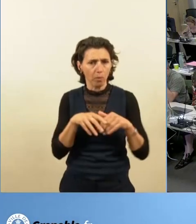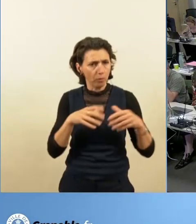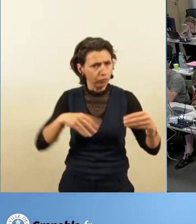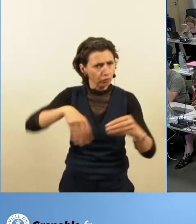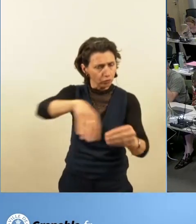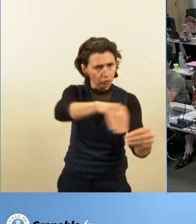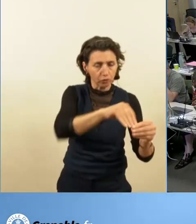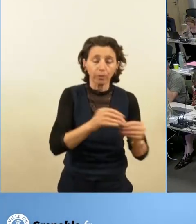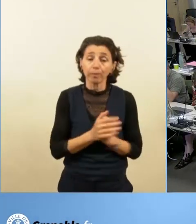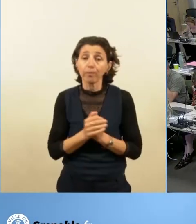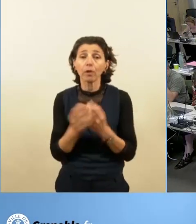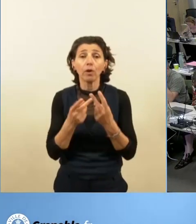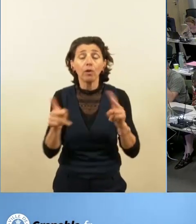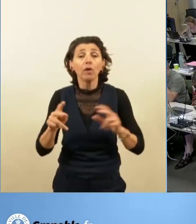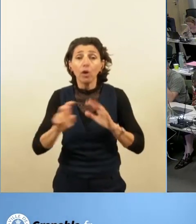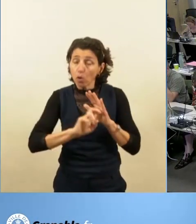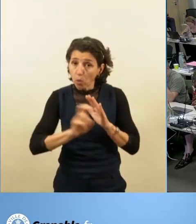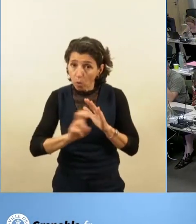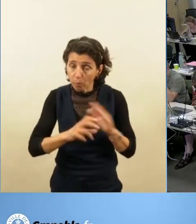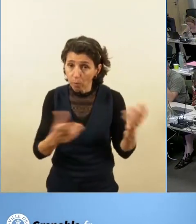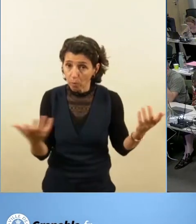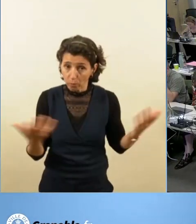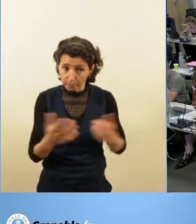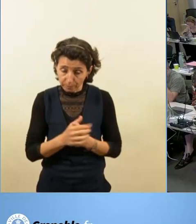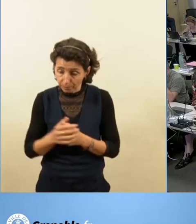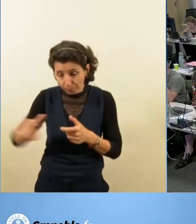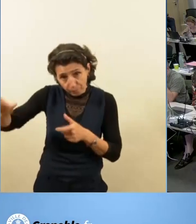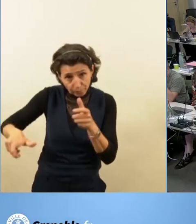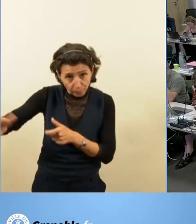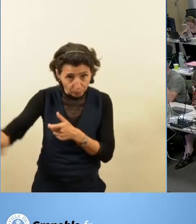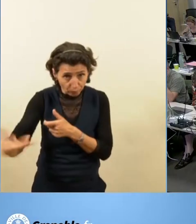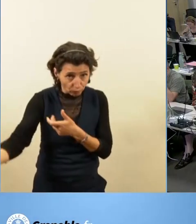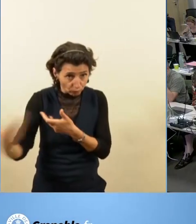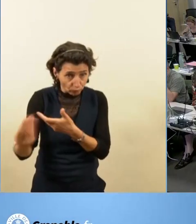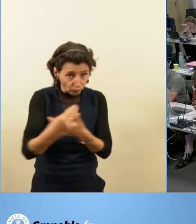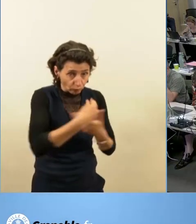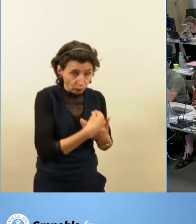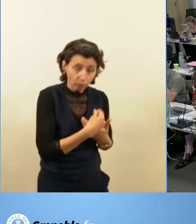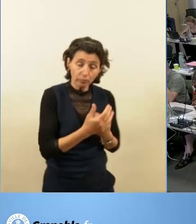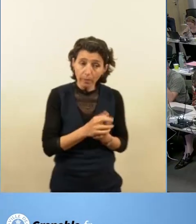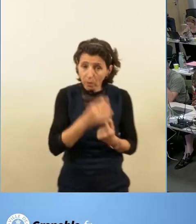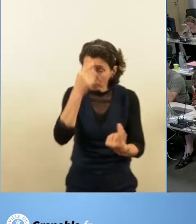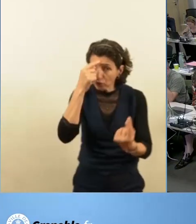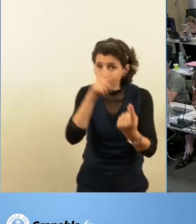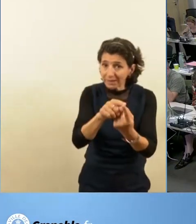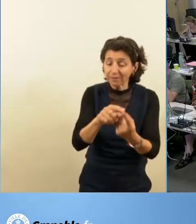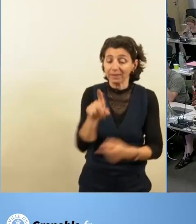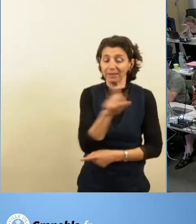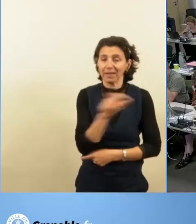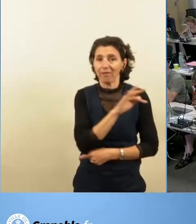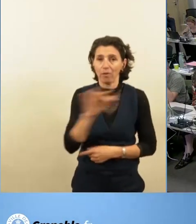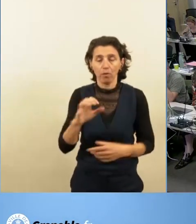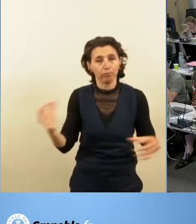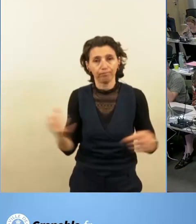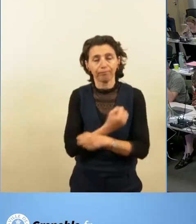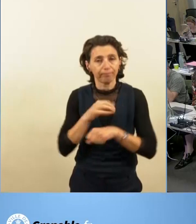l'ensemble des acteurs du territoire auprès de l'État pour obtenir un véritable accompagnement à la mise en place de la ZF avec